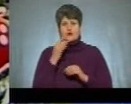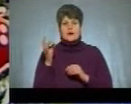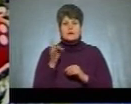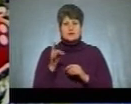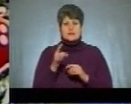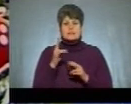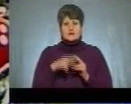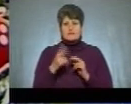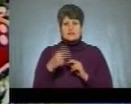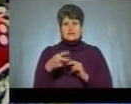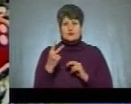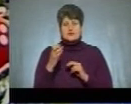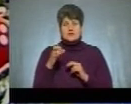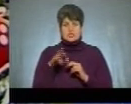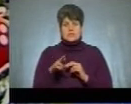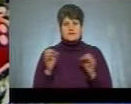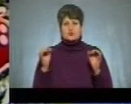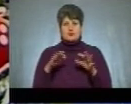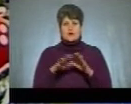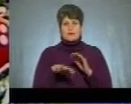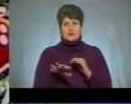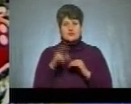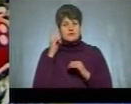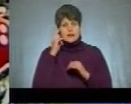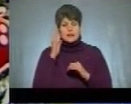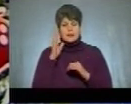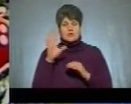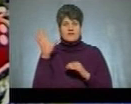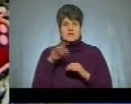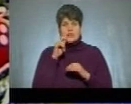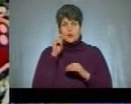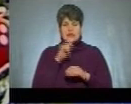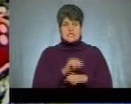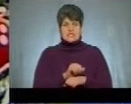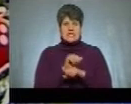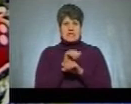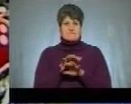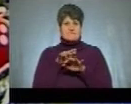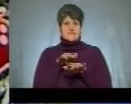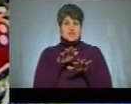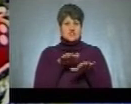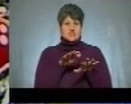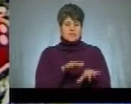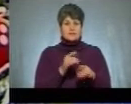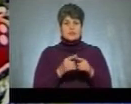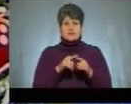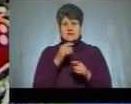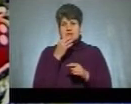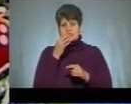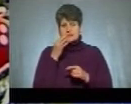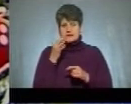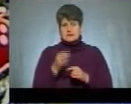єднання» 22 січня на Соборній площі в Києві, де відбудеться Всеукраїнське віче, повідомив начальник управління релігій та